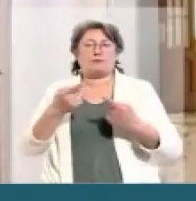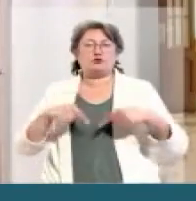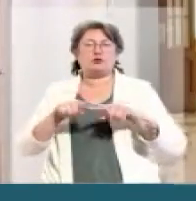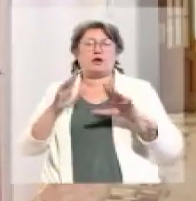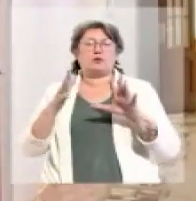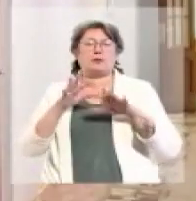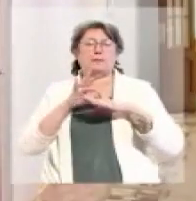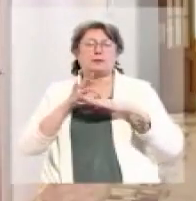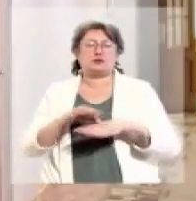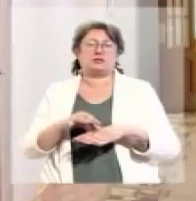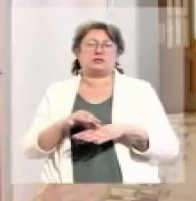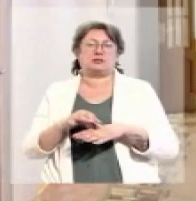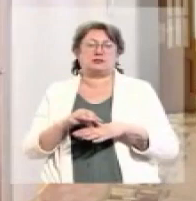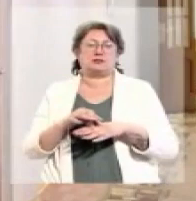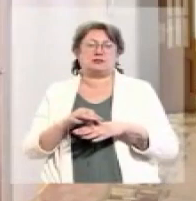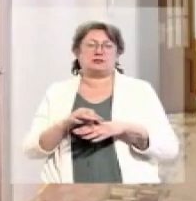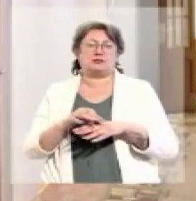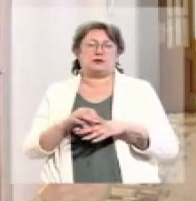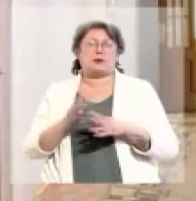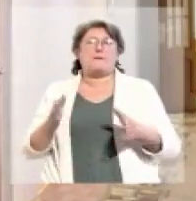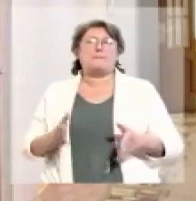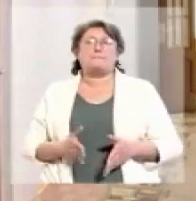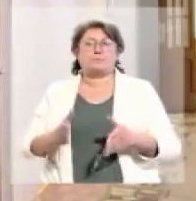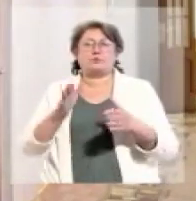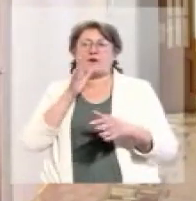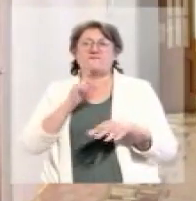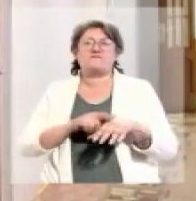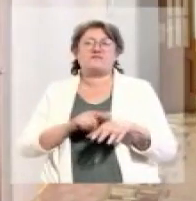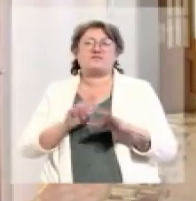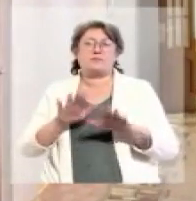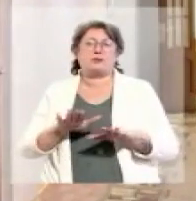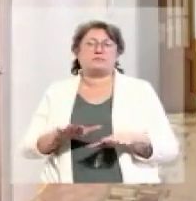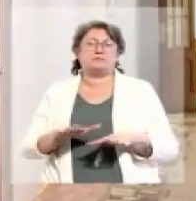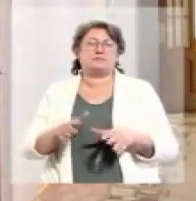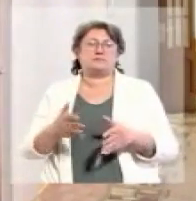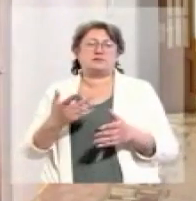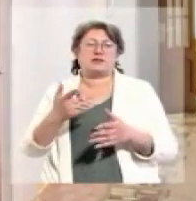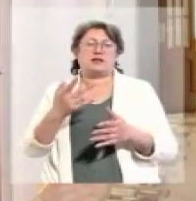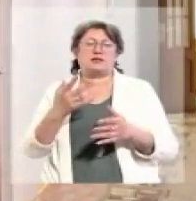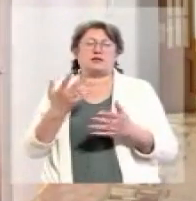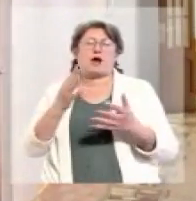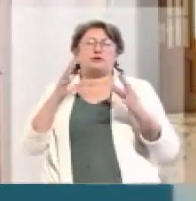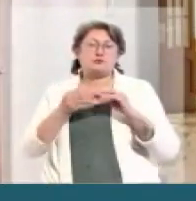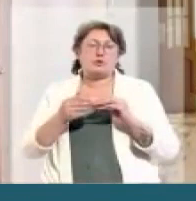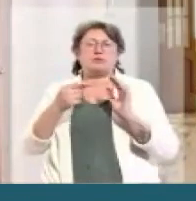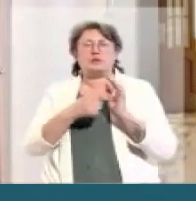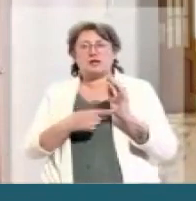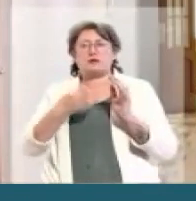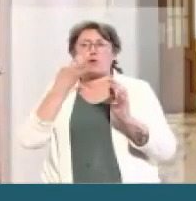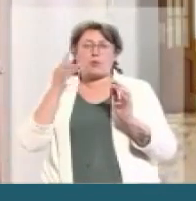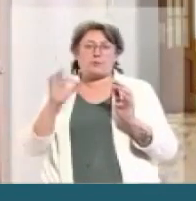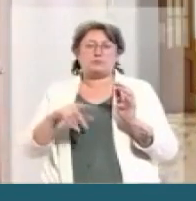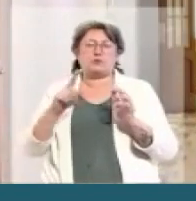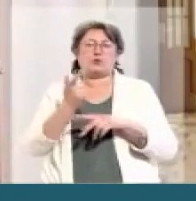прошли определенные, скажем, путь временной своего существования, они делают небольшой отчет, делятся опытом,